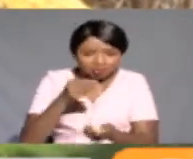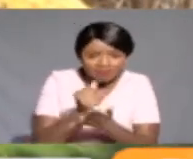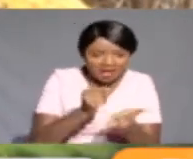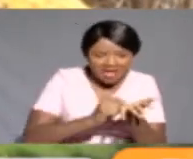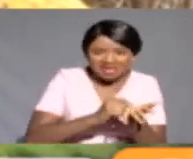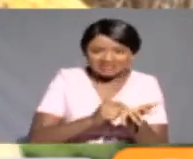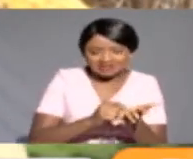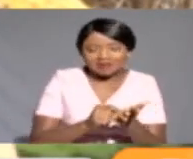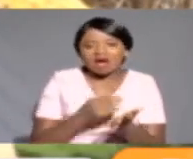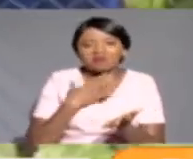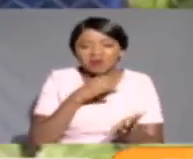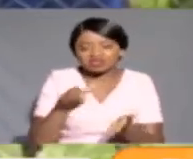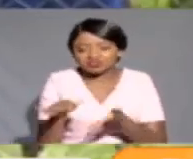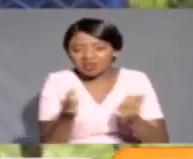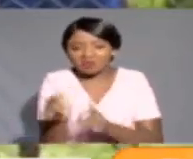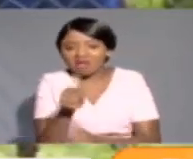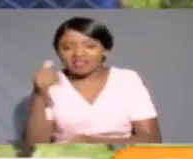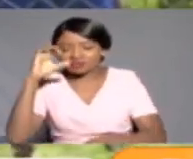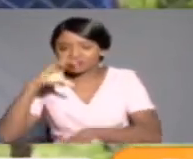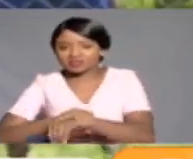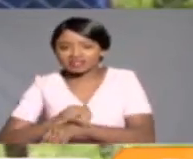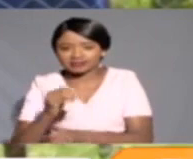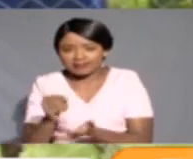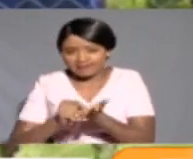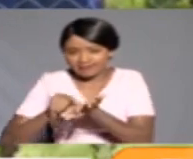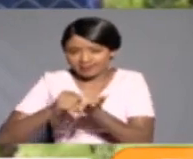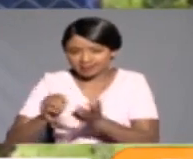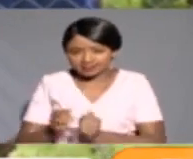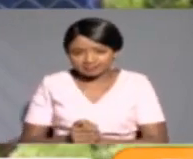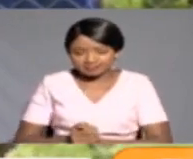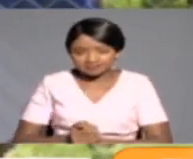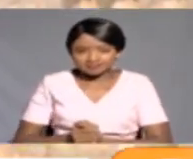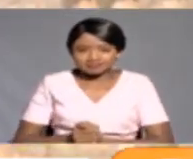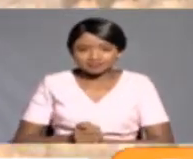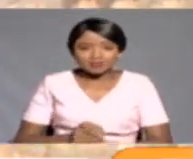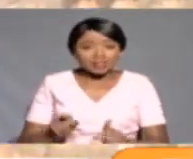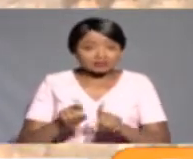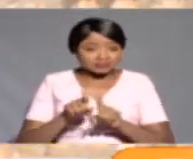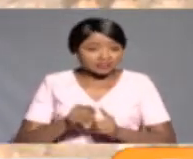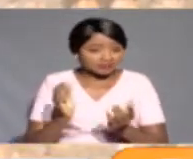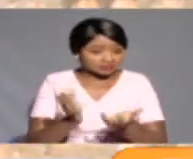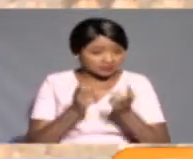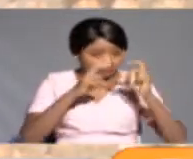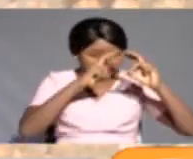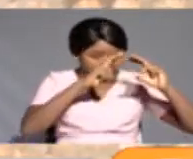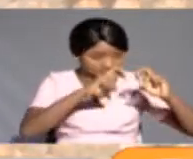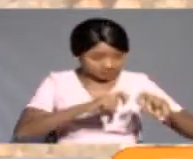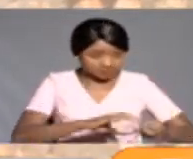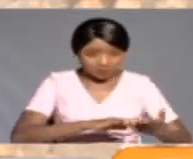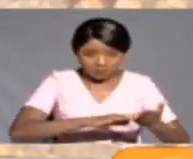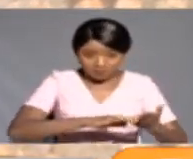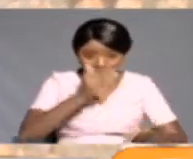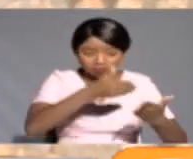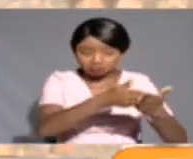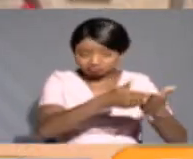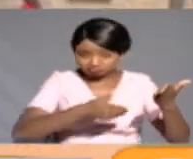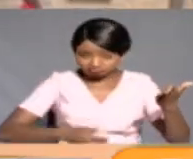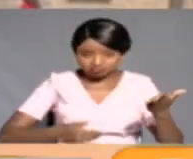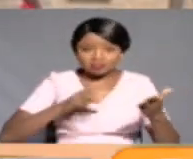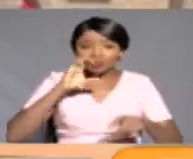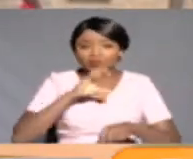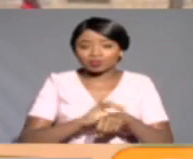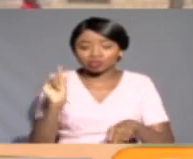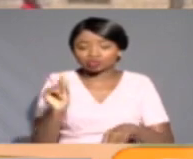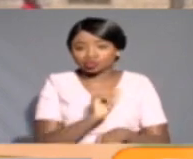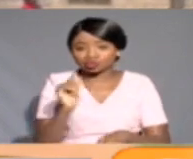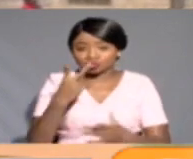mengine ili akaweze kununua credit. Kando na juhudi hizi, jopo limeundwa kufanya utafiti zaidi na matokeo yake yanatarajiwa katika muda wa